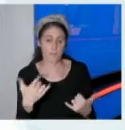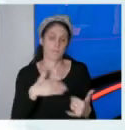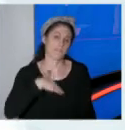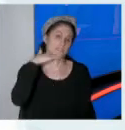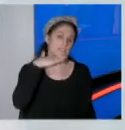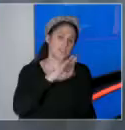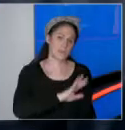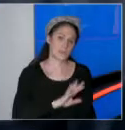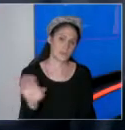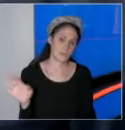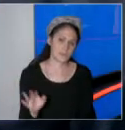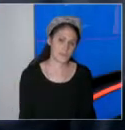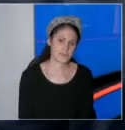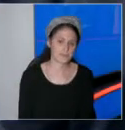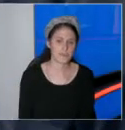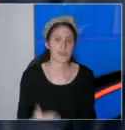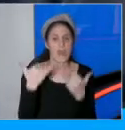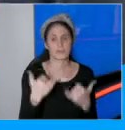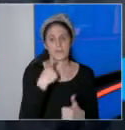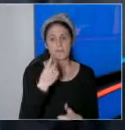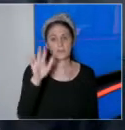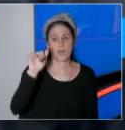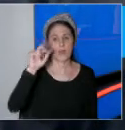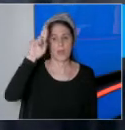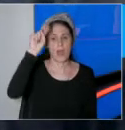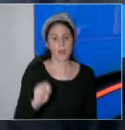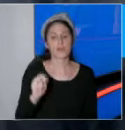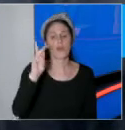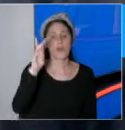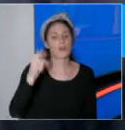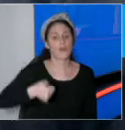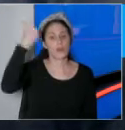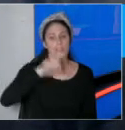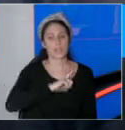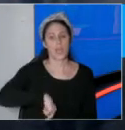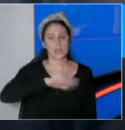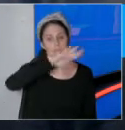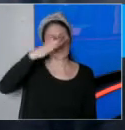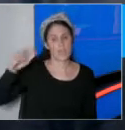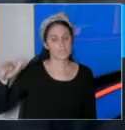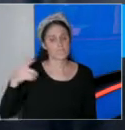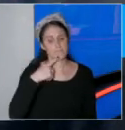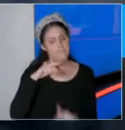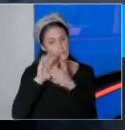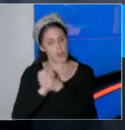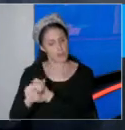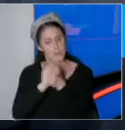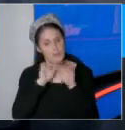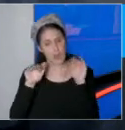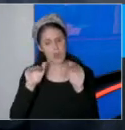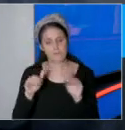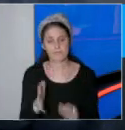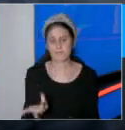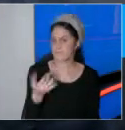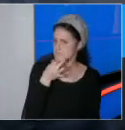מיצינו. עכשיו אנחנו אומרים שלום לרן קוניק, ראש עיריית גבעתיים. שלום וברכה. מה זה